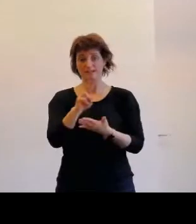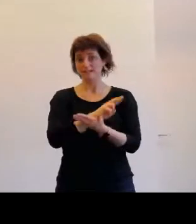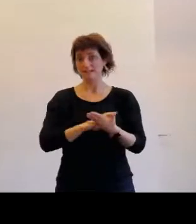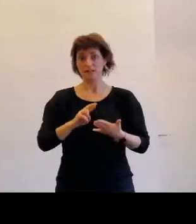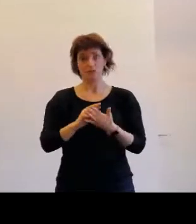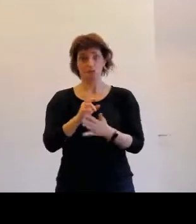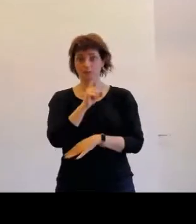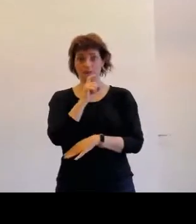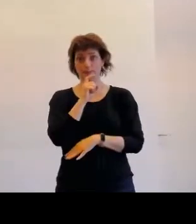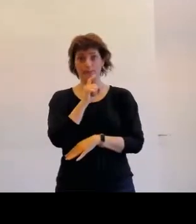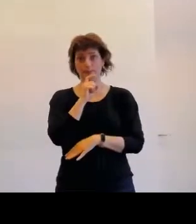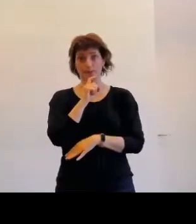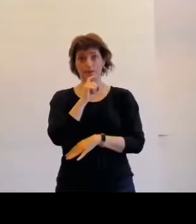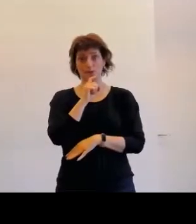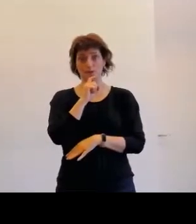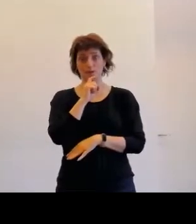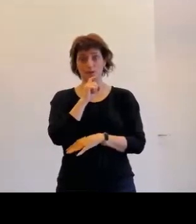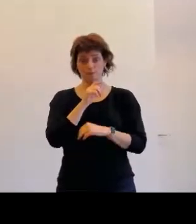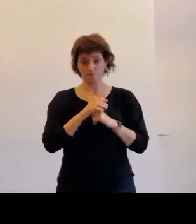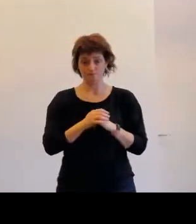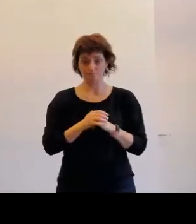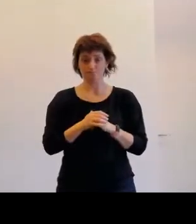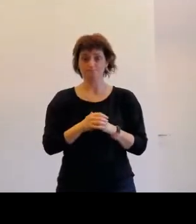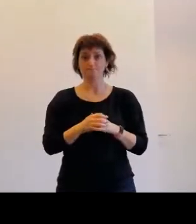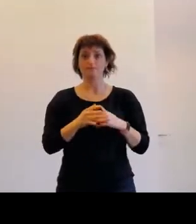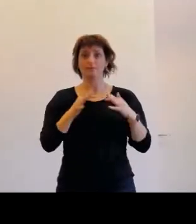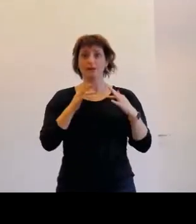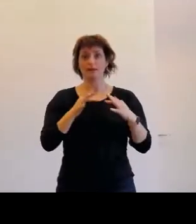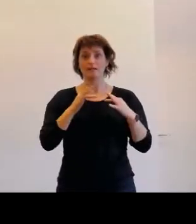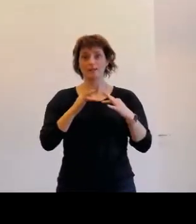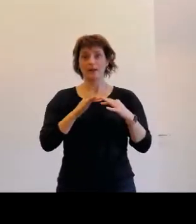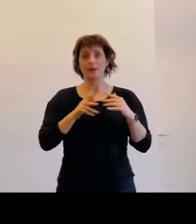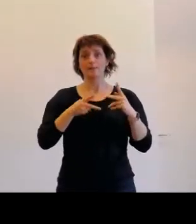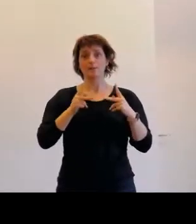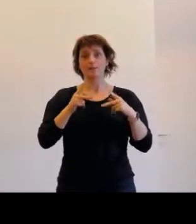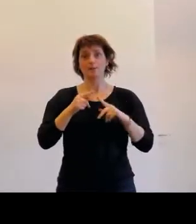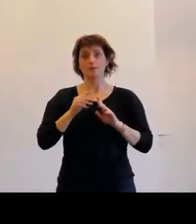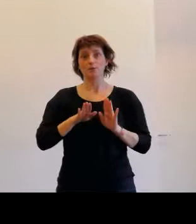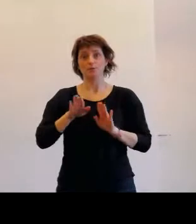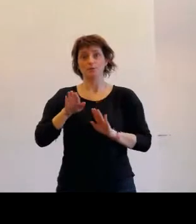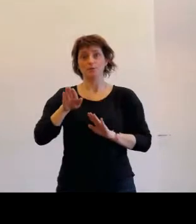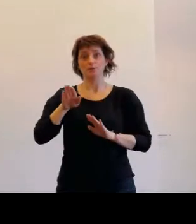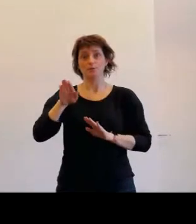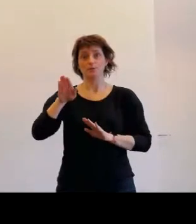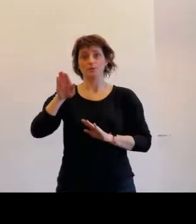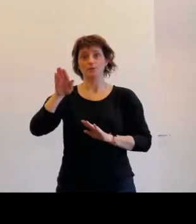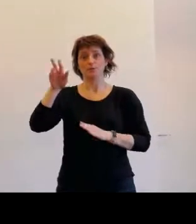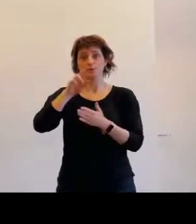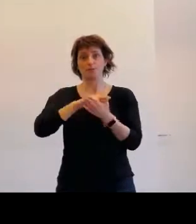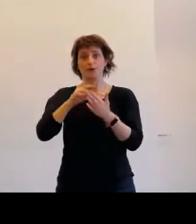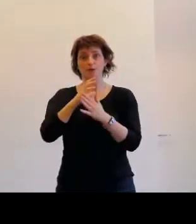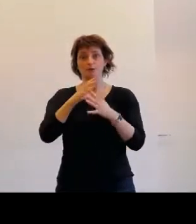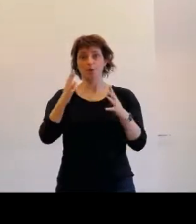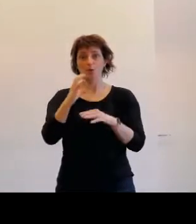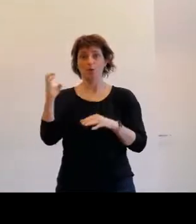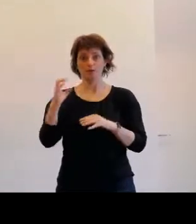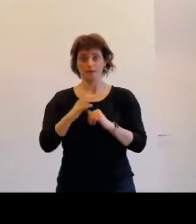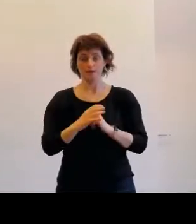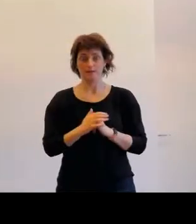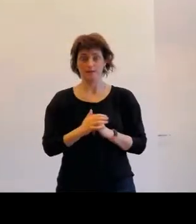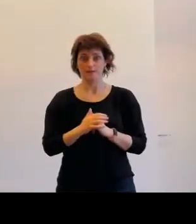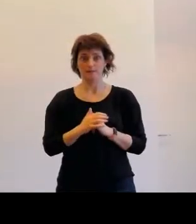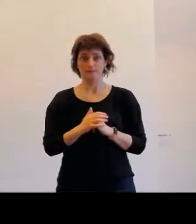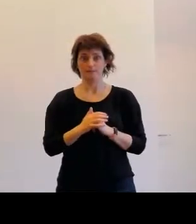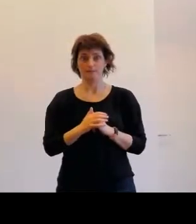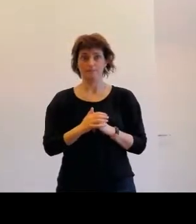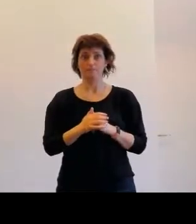encore. La courbe reste en augmentation exponentielle dans le Grand Est. Nous avons atteint